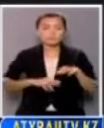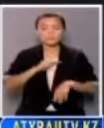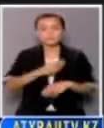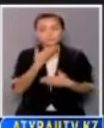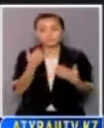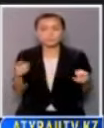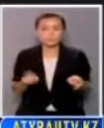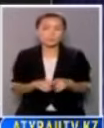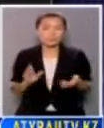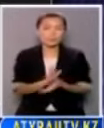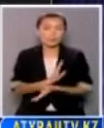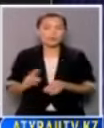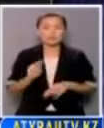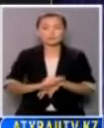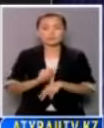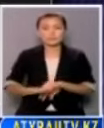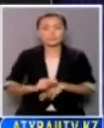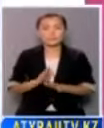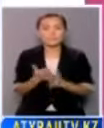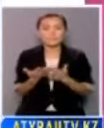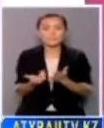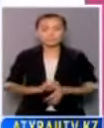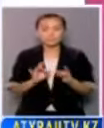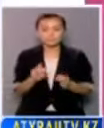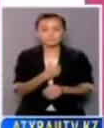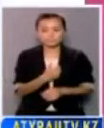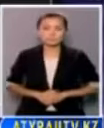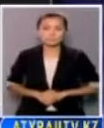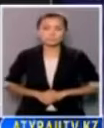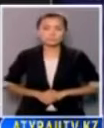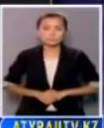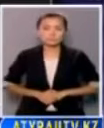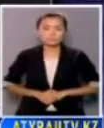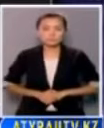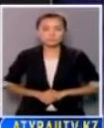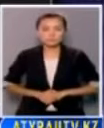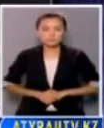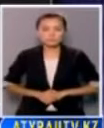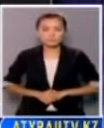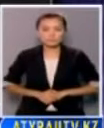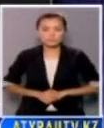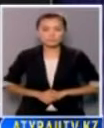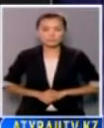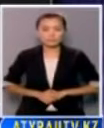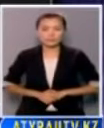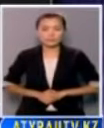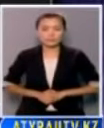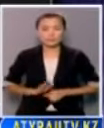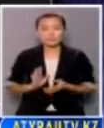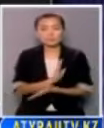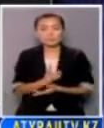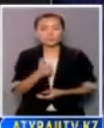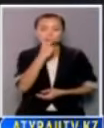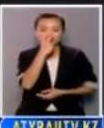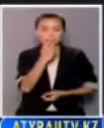істемейді. Тек тегін оқудың игілігін көріп дипломын алған. Талапкерлер айтатыным, ешқашан жаңағы бір грант